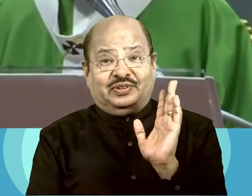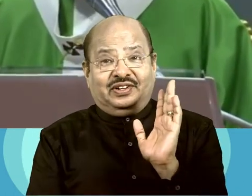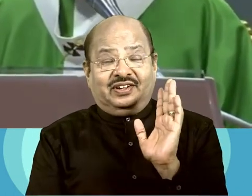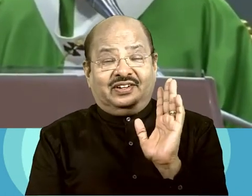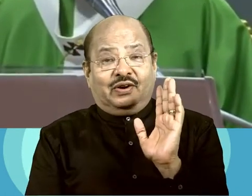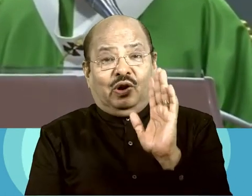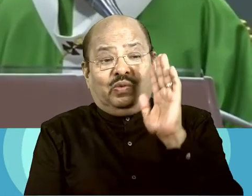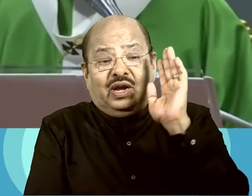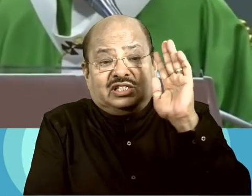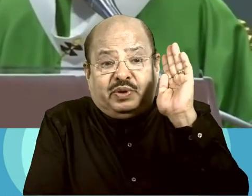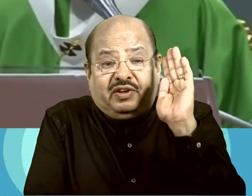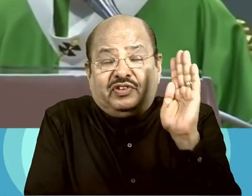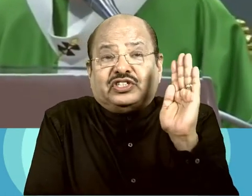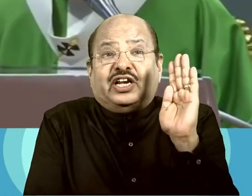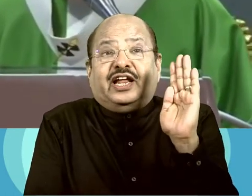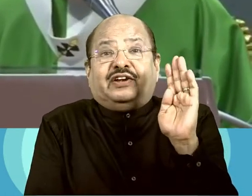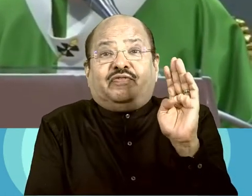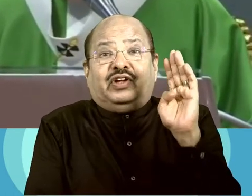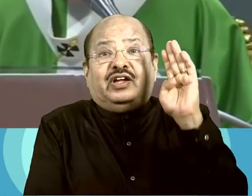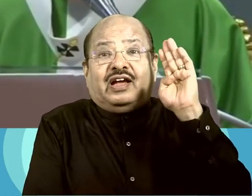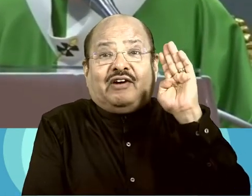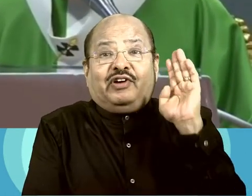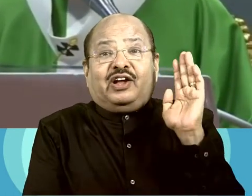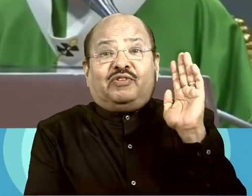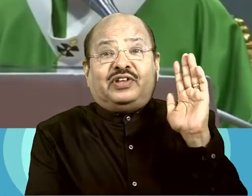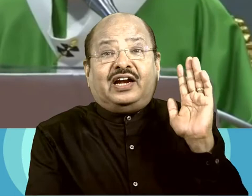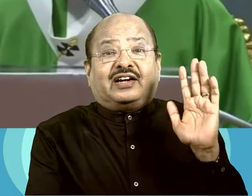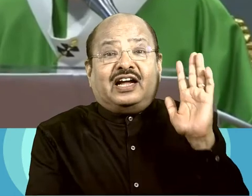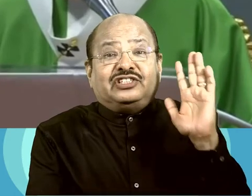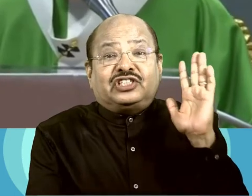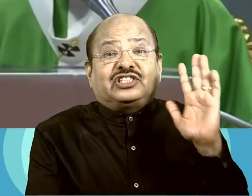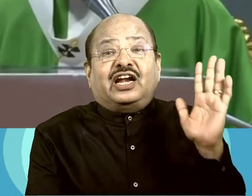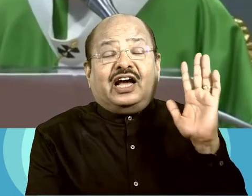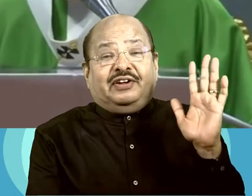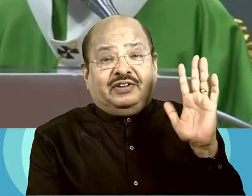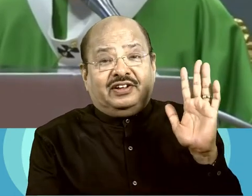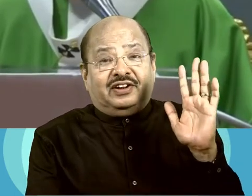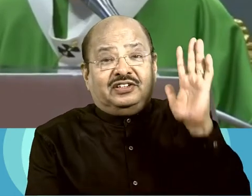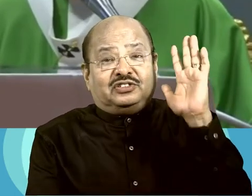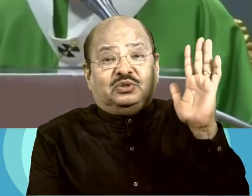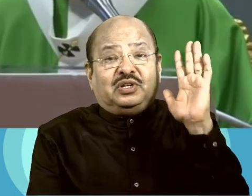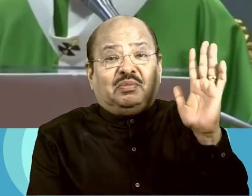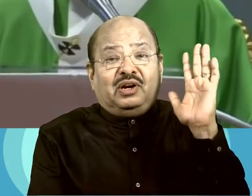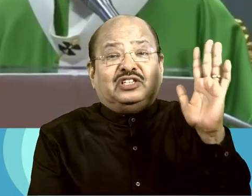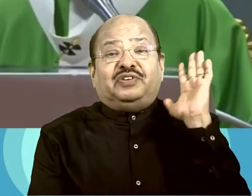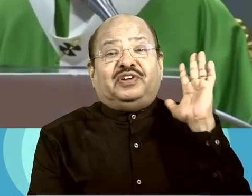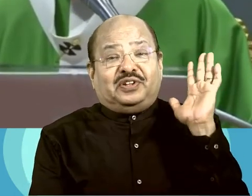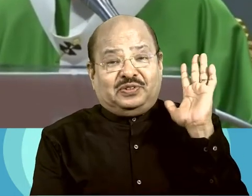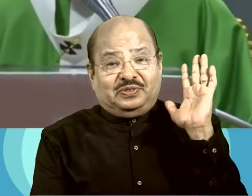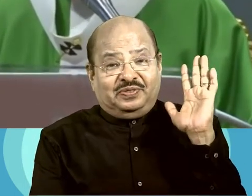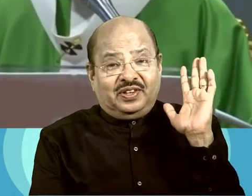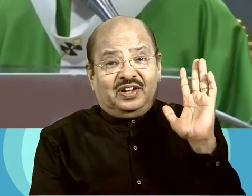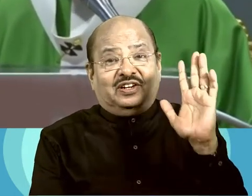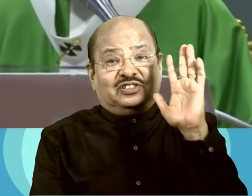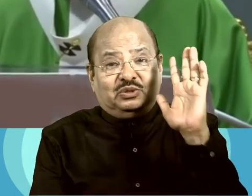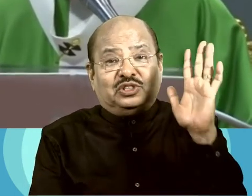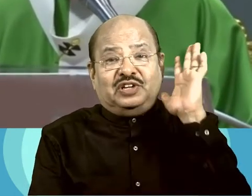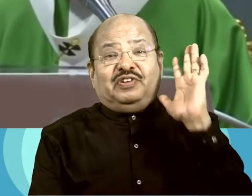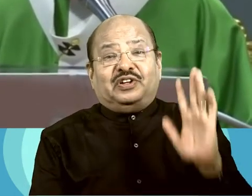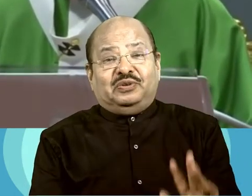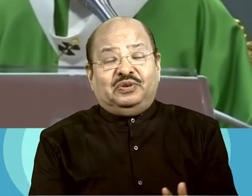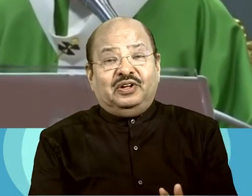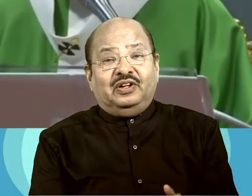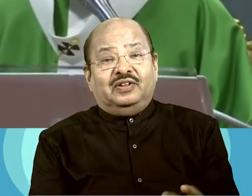യു. ഓൾവേസ് ബി വിജിലൻ്റ്, ബി അവെയർ ഓഫ് ദാറ്റ് ക്രൈസ്റ്റ് ഈസ് അലൈവ്. ക്രിസ്തു നമ്മളിൽ ജീവിക്കുന്നു,